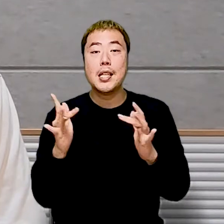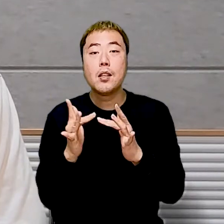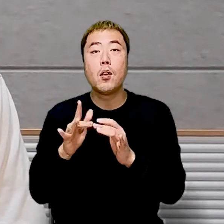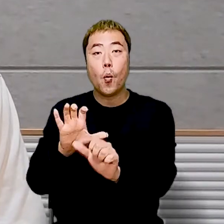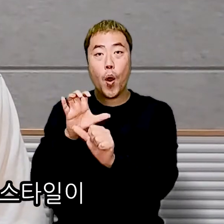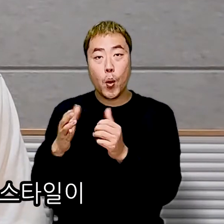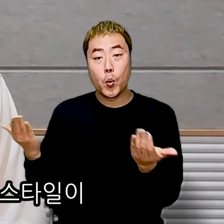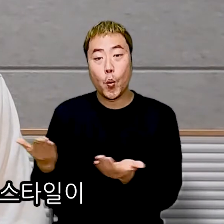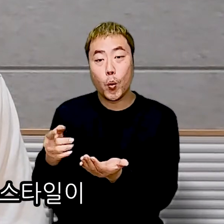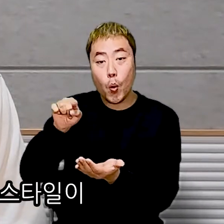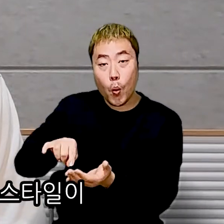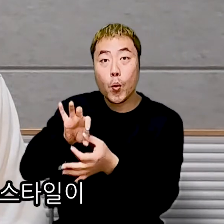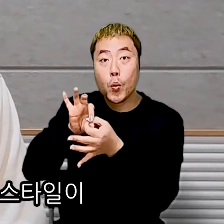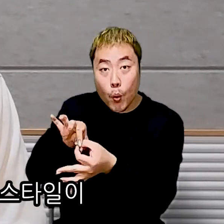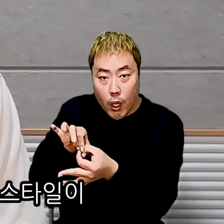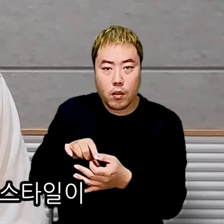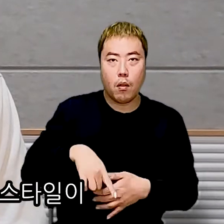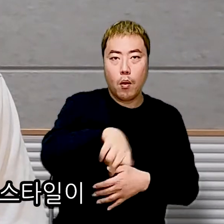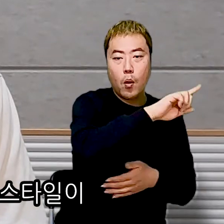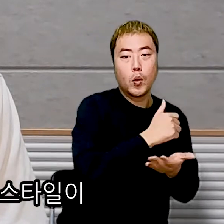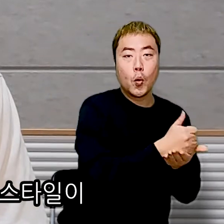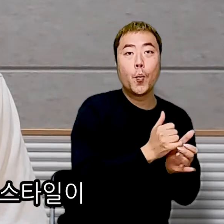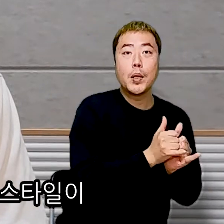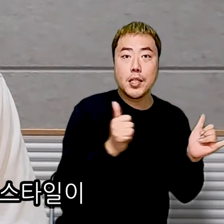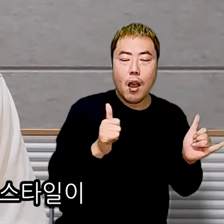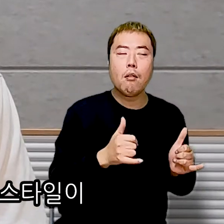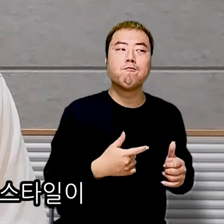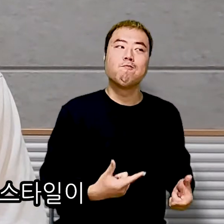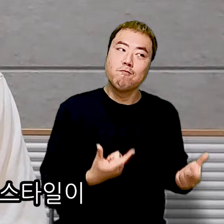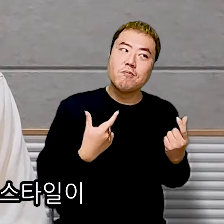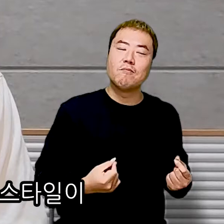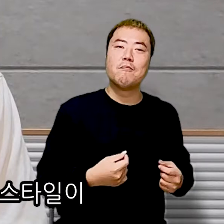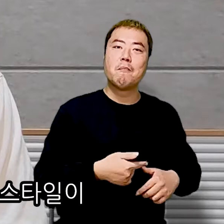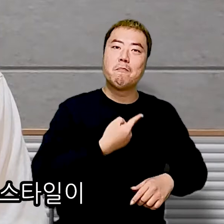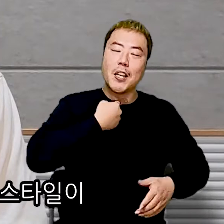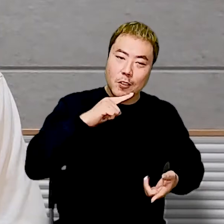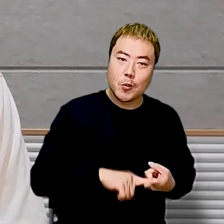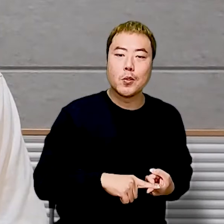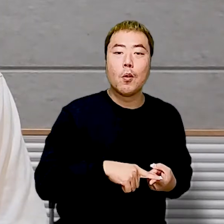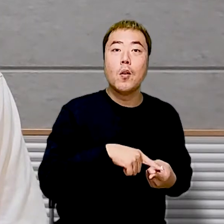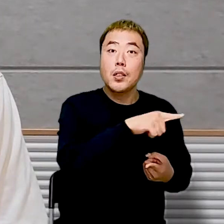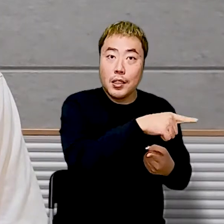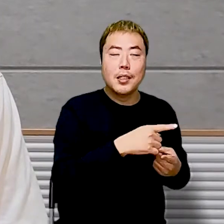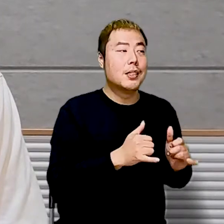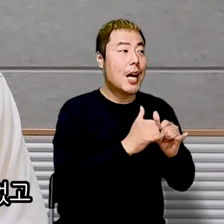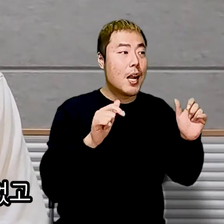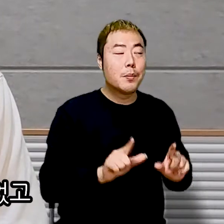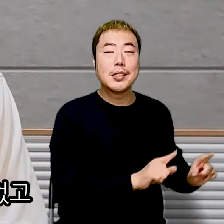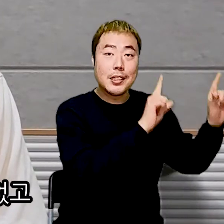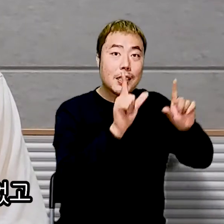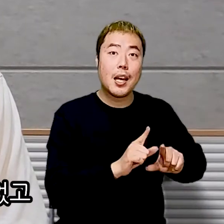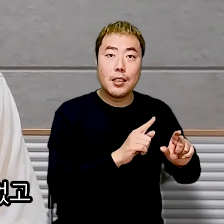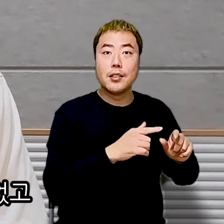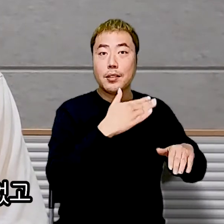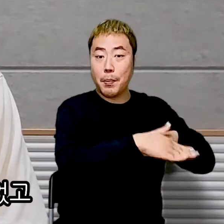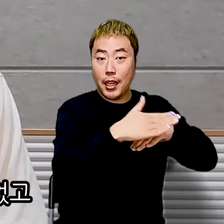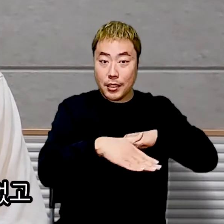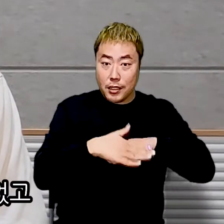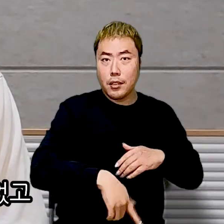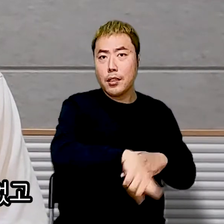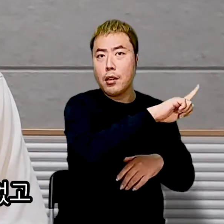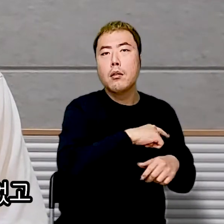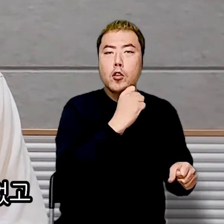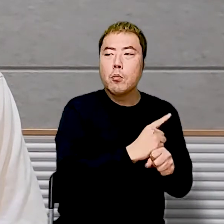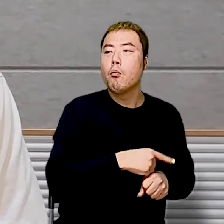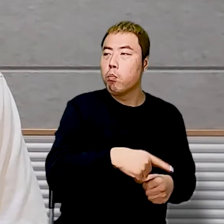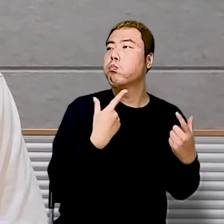노동을 통해서 소비자의 욕구를 충족시키는 라이프 스타일이 플랫폼 자본에 의해서 소비자들은 이미 많이